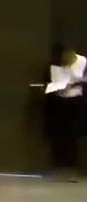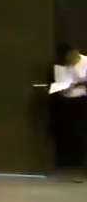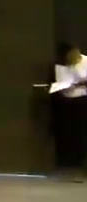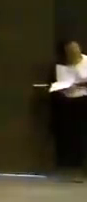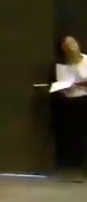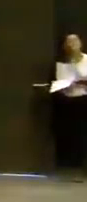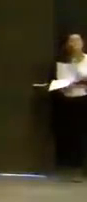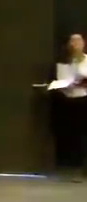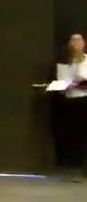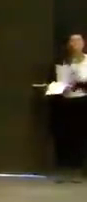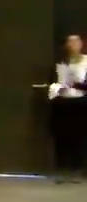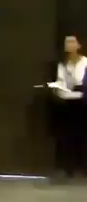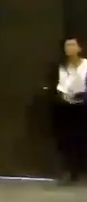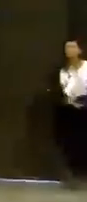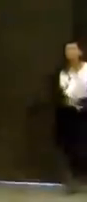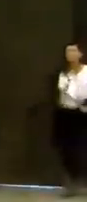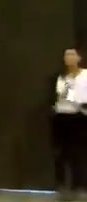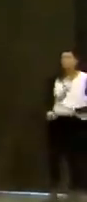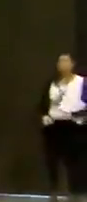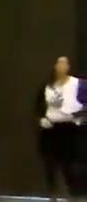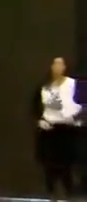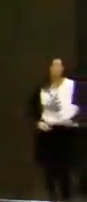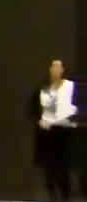On a une question ici.